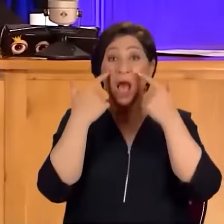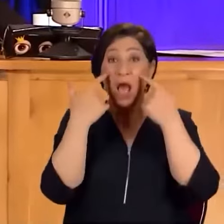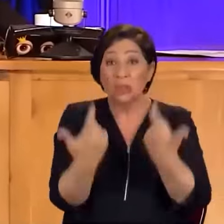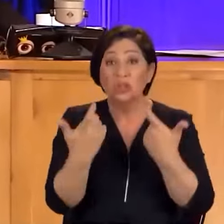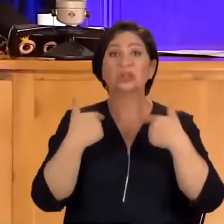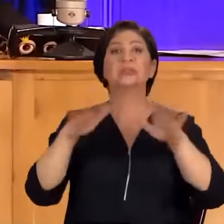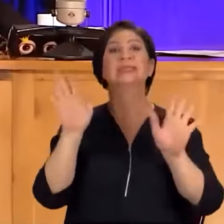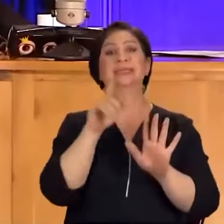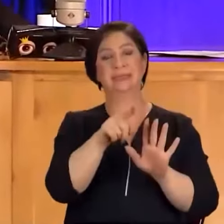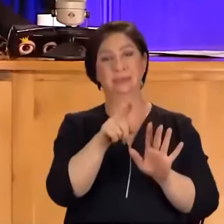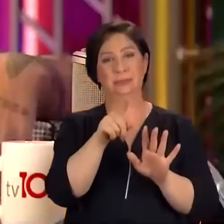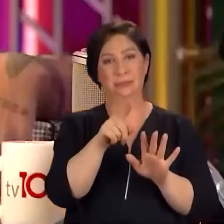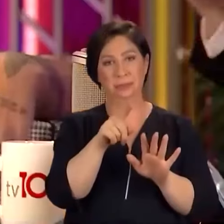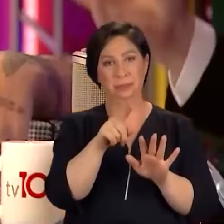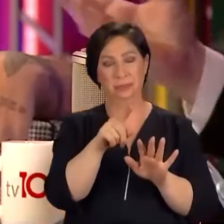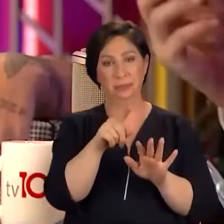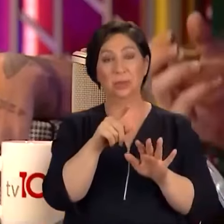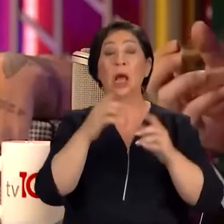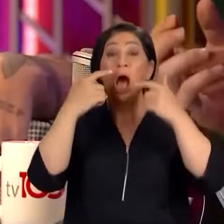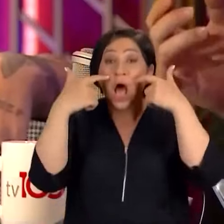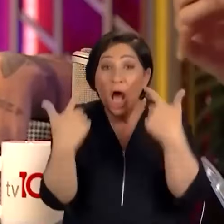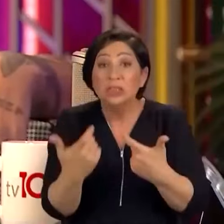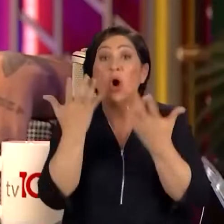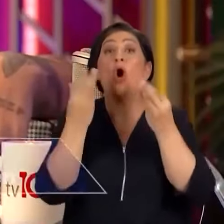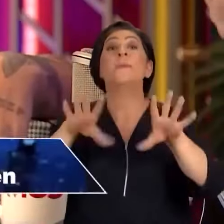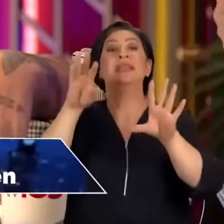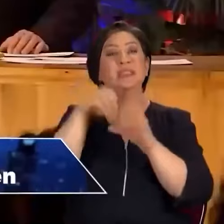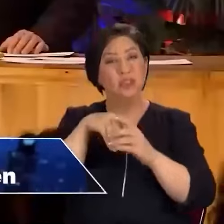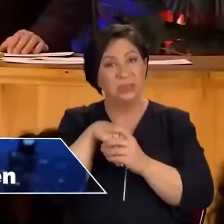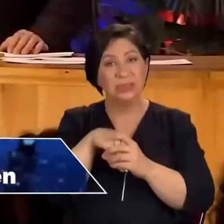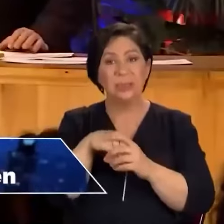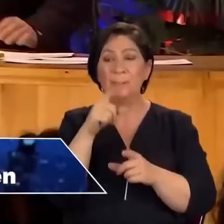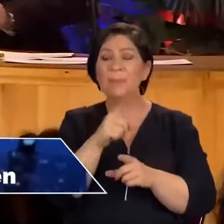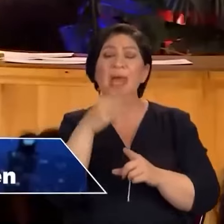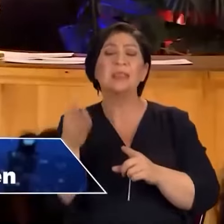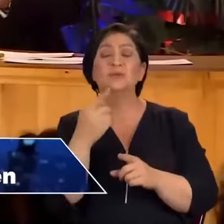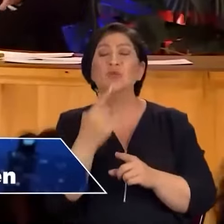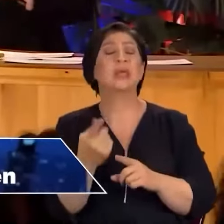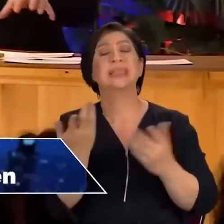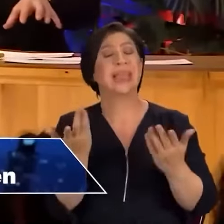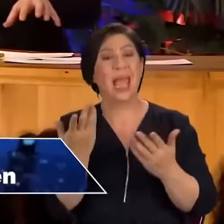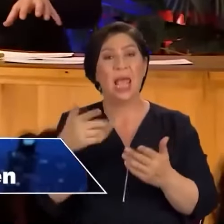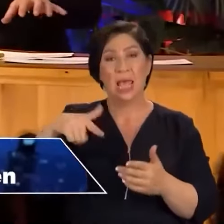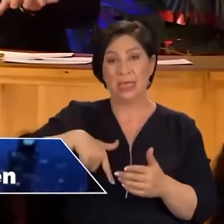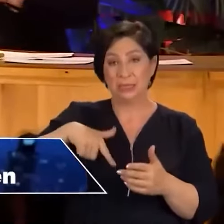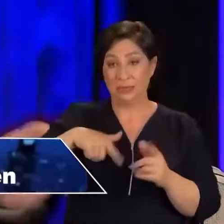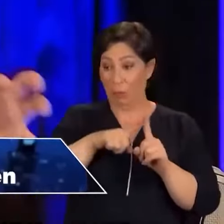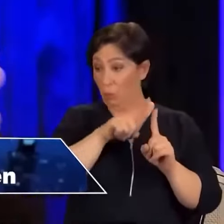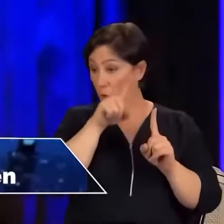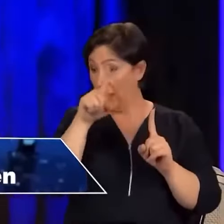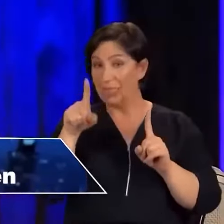bir insan değilsin. Hiç. Bunu biliyorum. Açgözlü bir insan olmadığın gibi bir yandan da şunları söylüyorsun. Yani İzmir'den bu